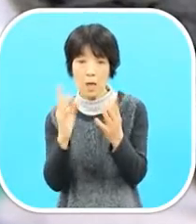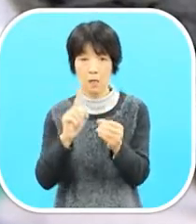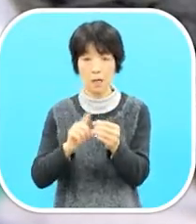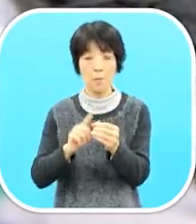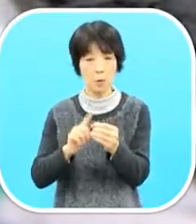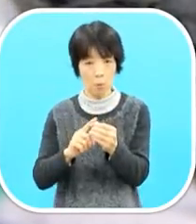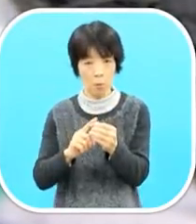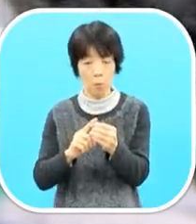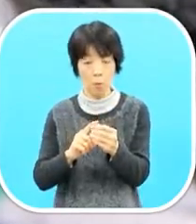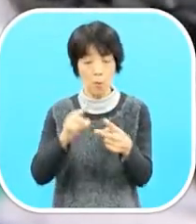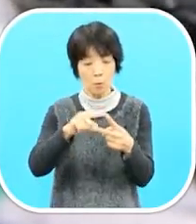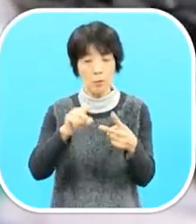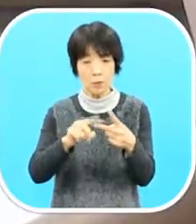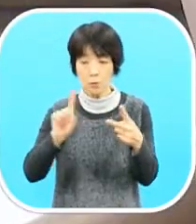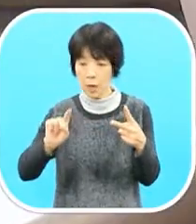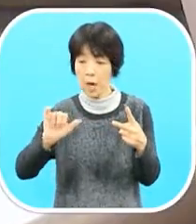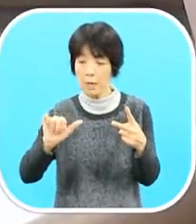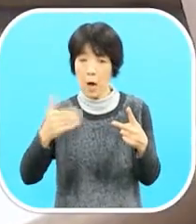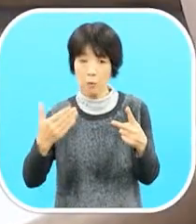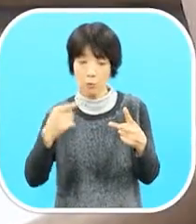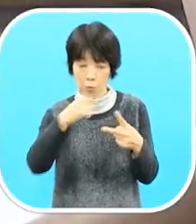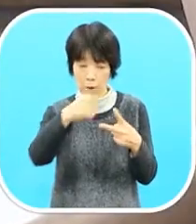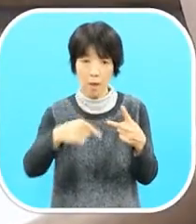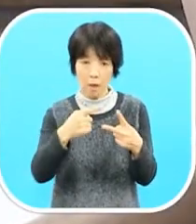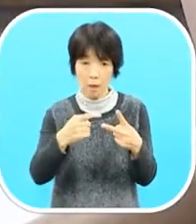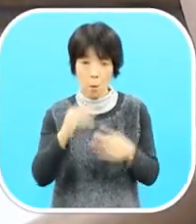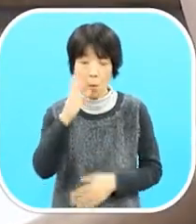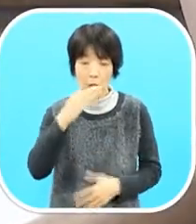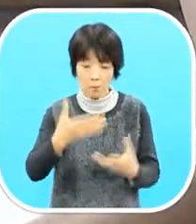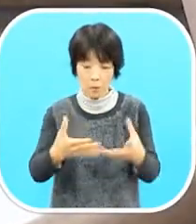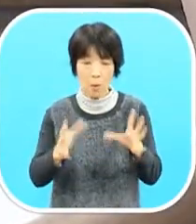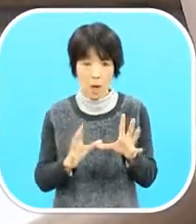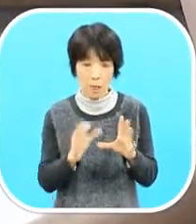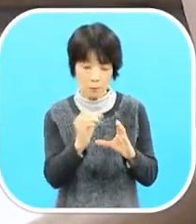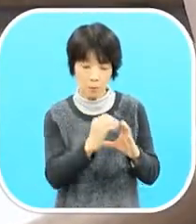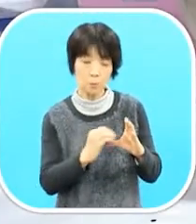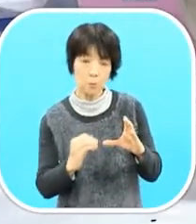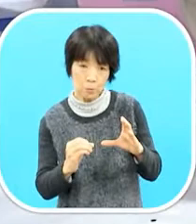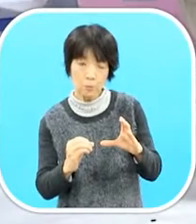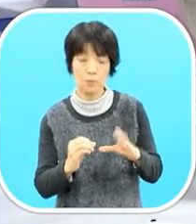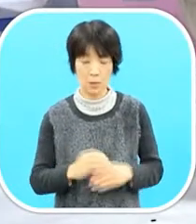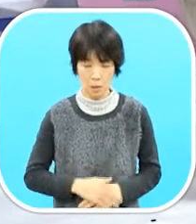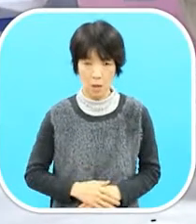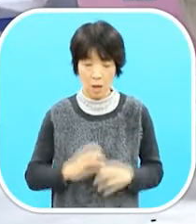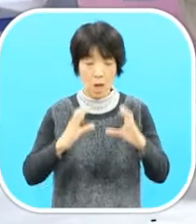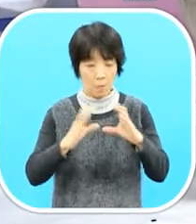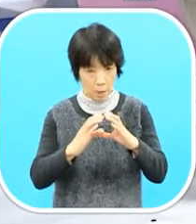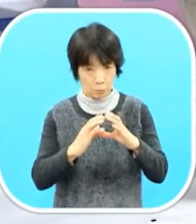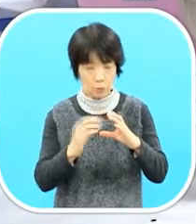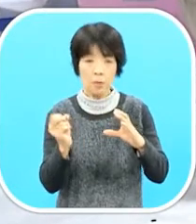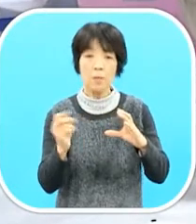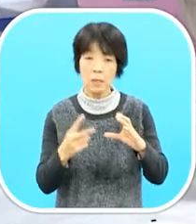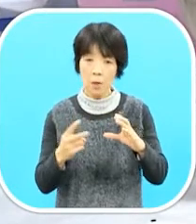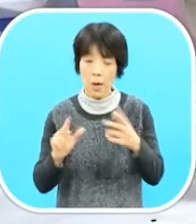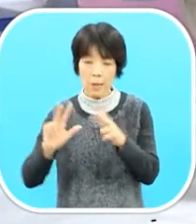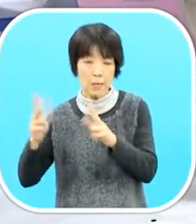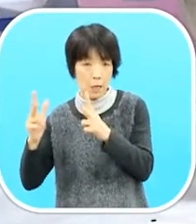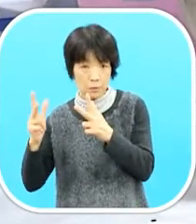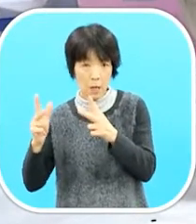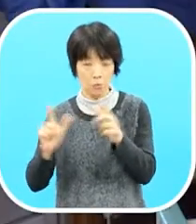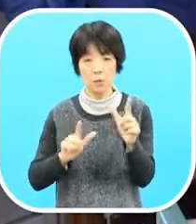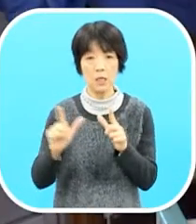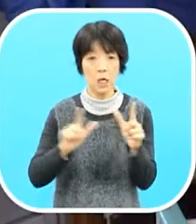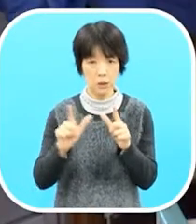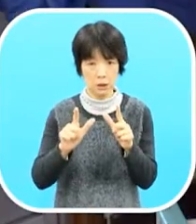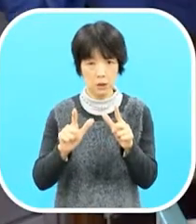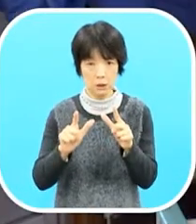ための割薬、この二つの火薬をですね、紙の殻に配列をしてですね、丸い形もしくはキャラクターの形、そういった